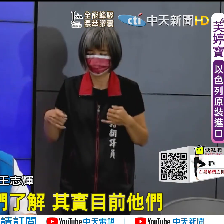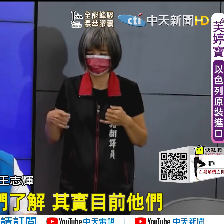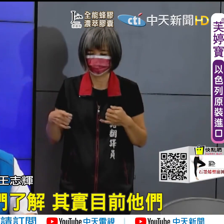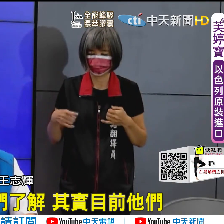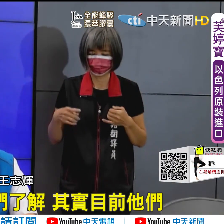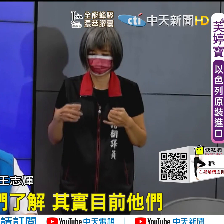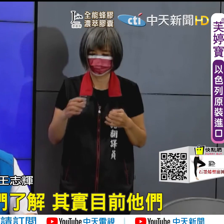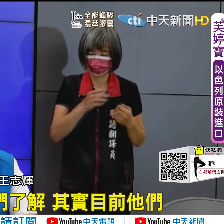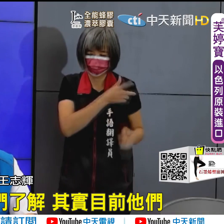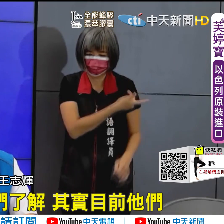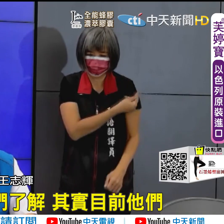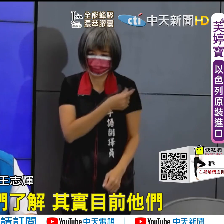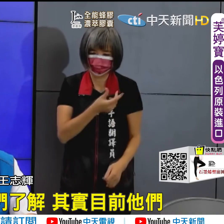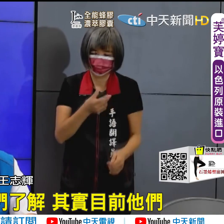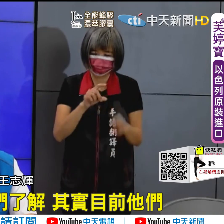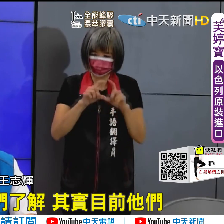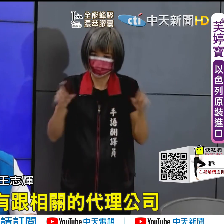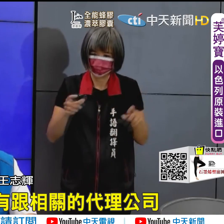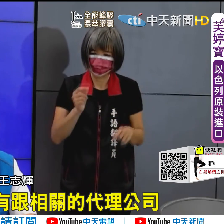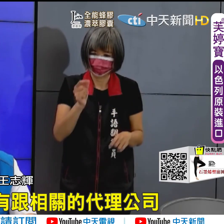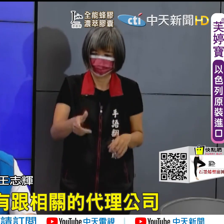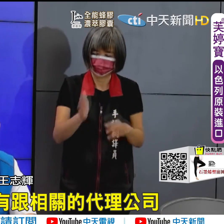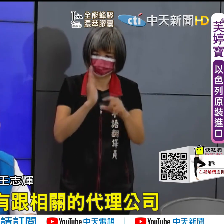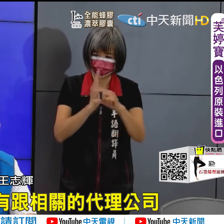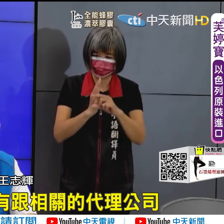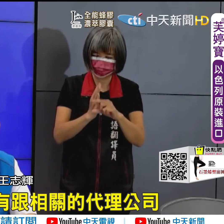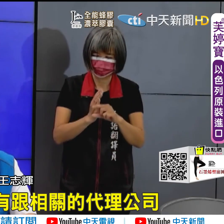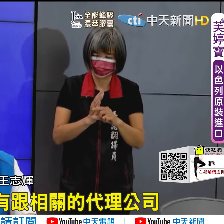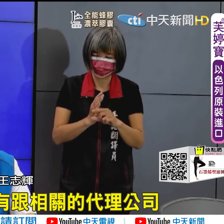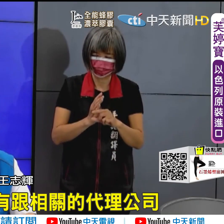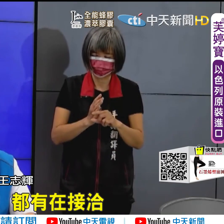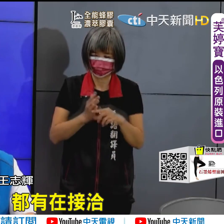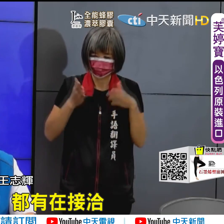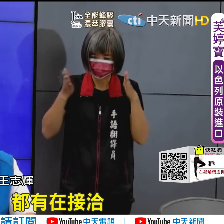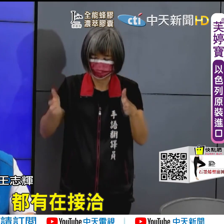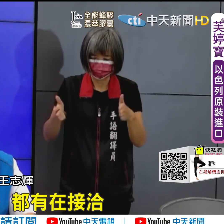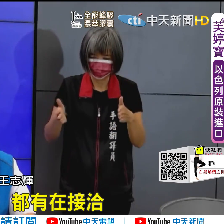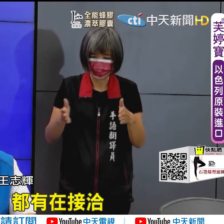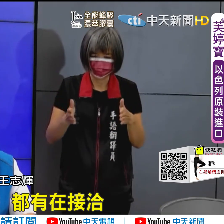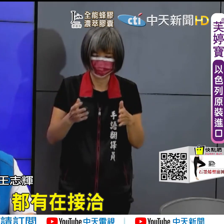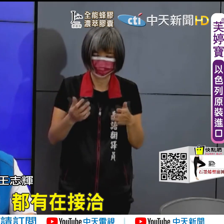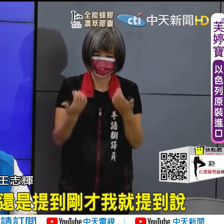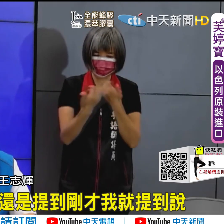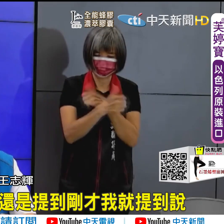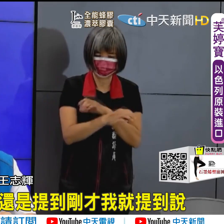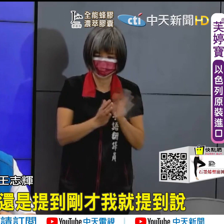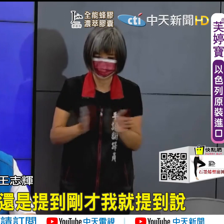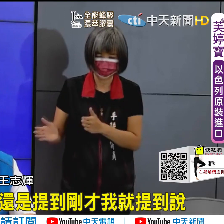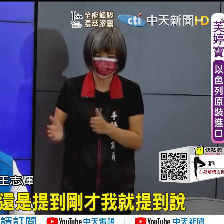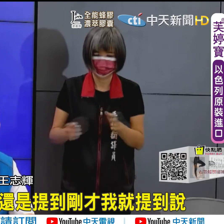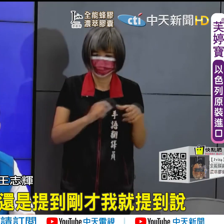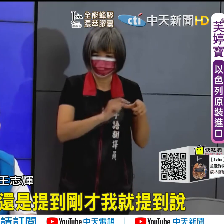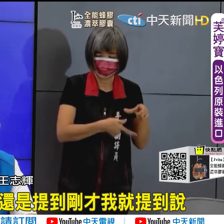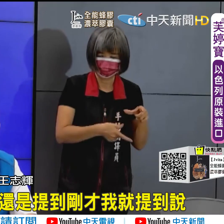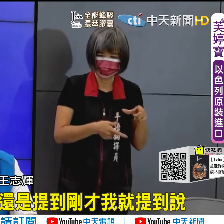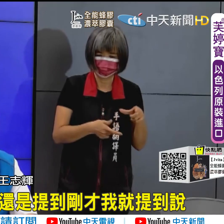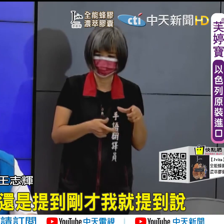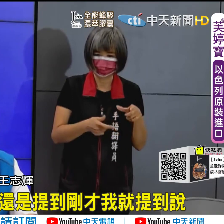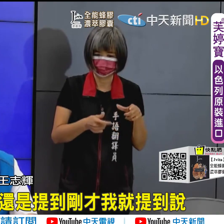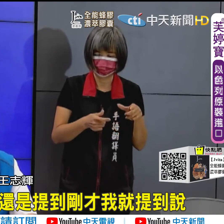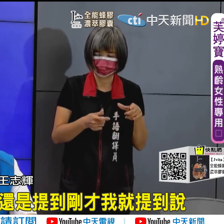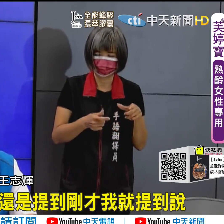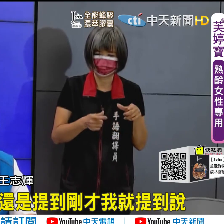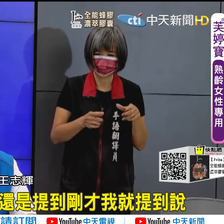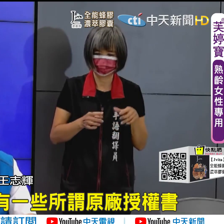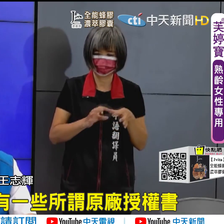实目前他们已经有跟相关的代理公司都有在接洽，只是因为还是提到刚才我就提